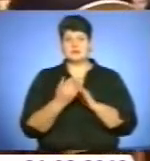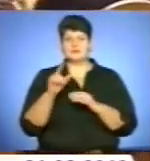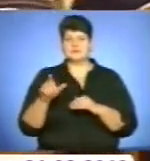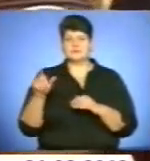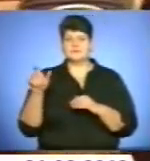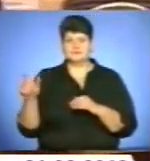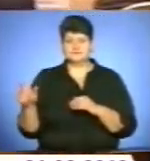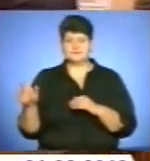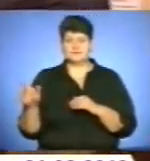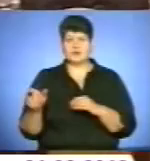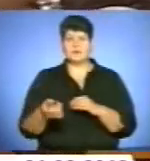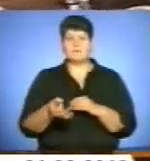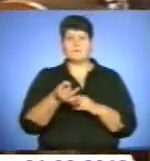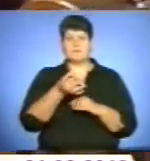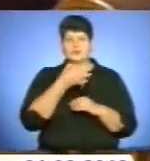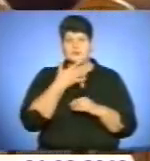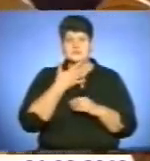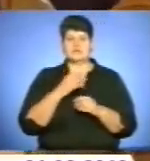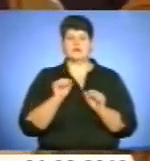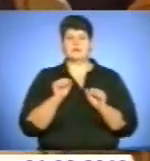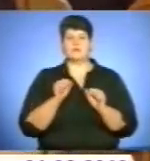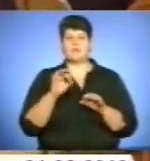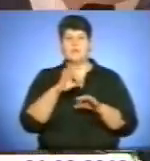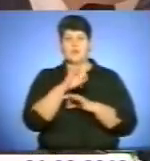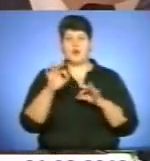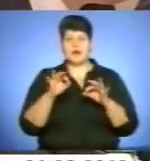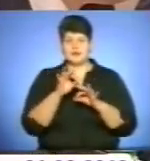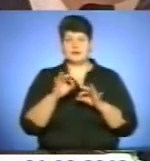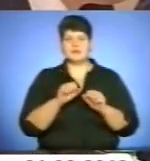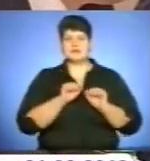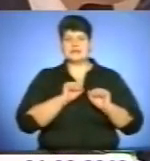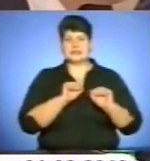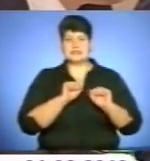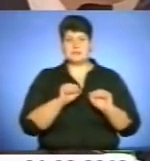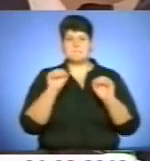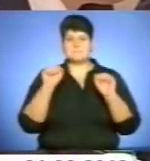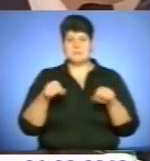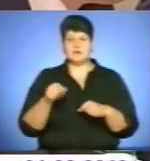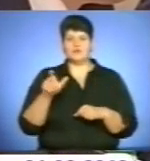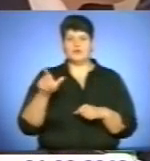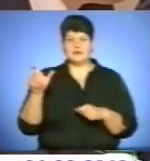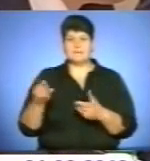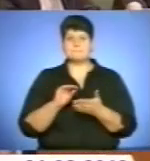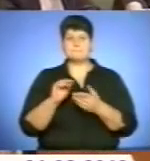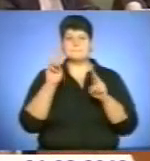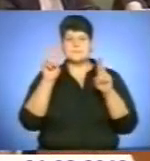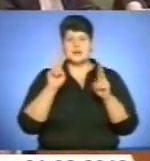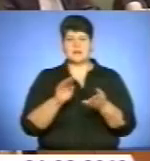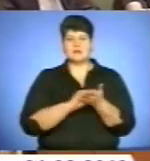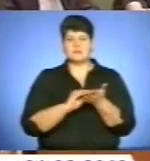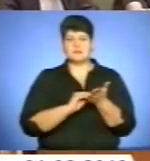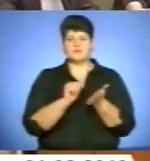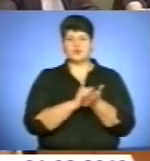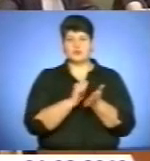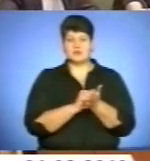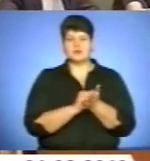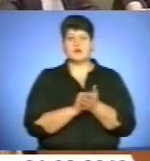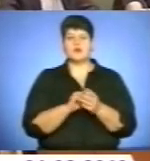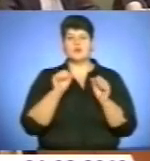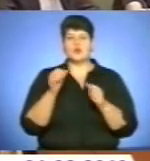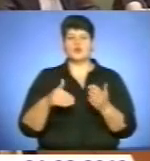Подобається новий законопроект і захисникам прав споживачів. Кажуть, правила, які прописані в документі, справедливі та допоможуть українцям